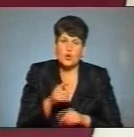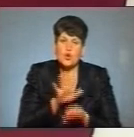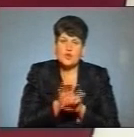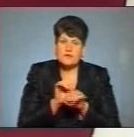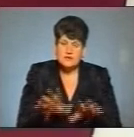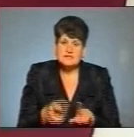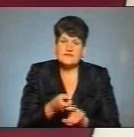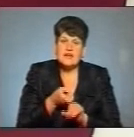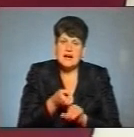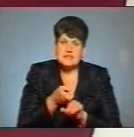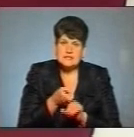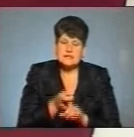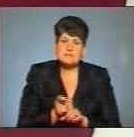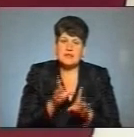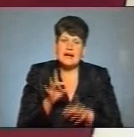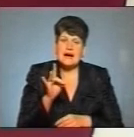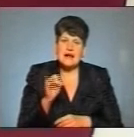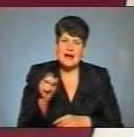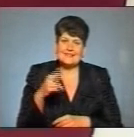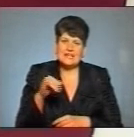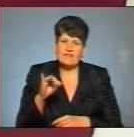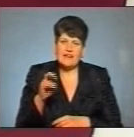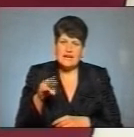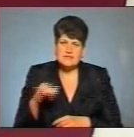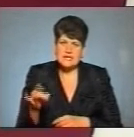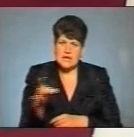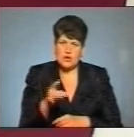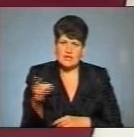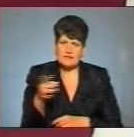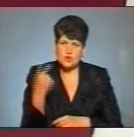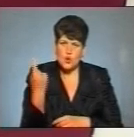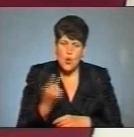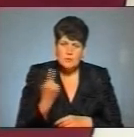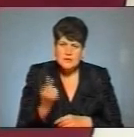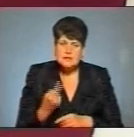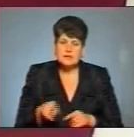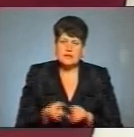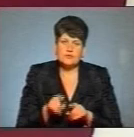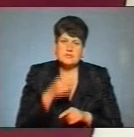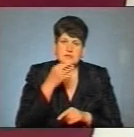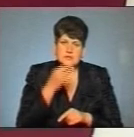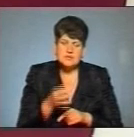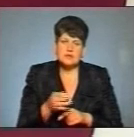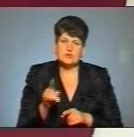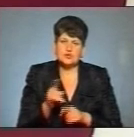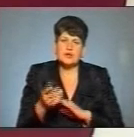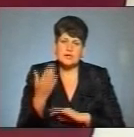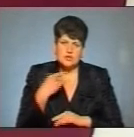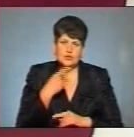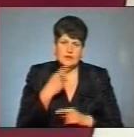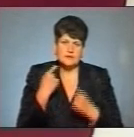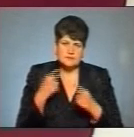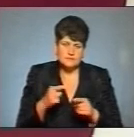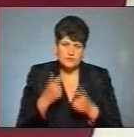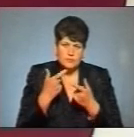пов'язаний спалах у Радивилівському районі Рівненської області. Оксана Чайчук спростувала інформацію, яку вона раніше